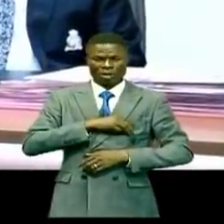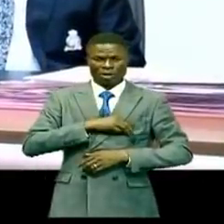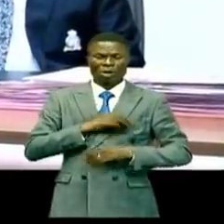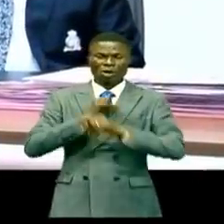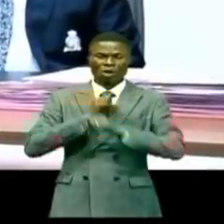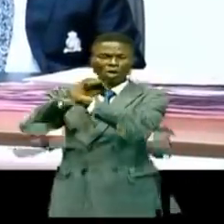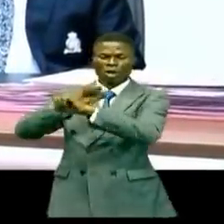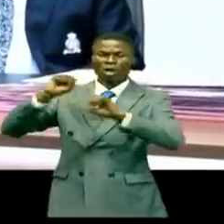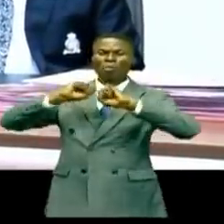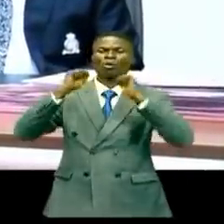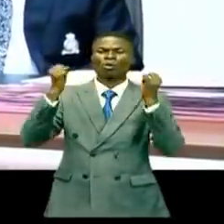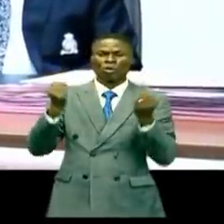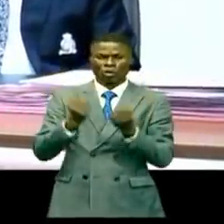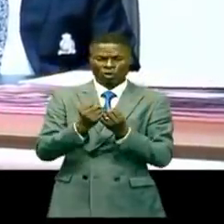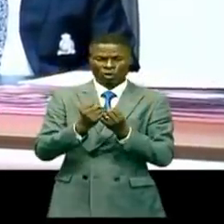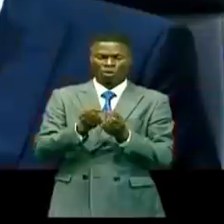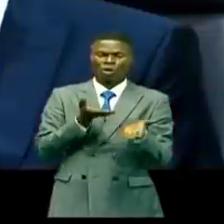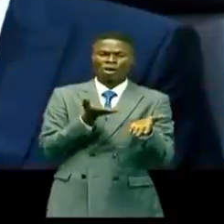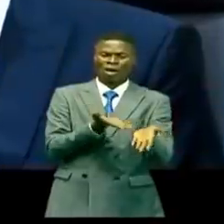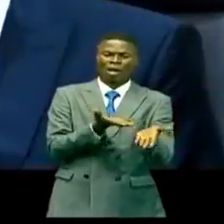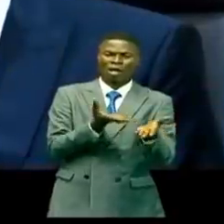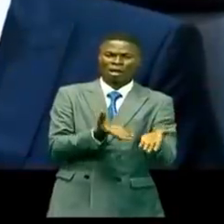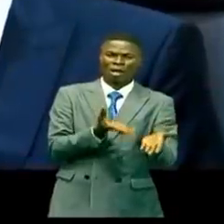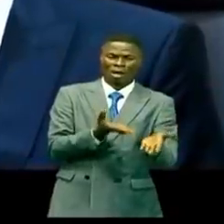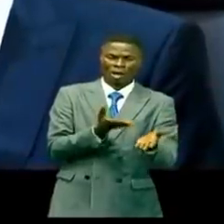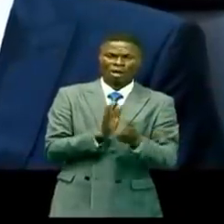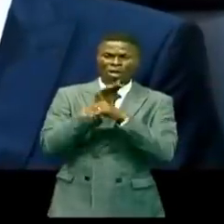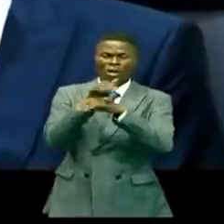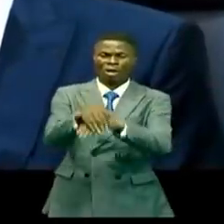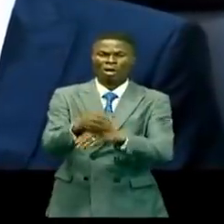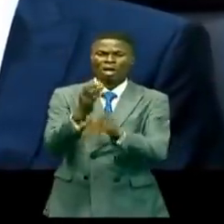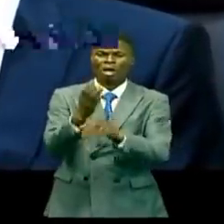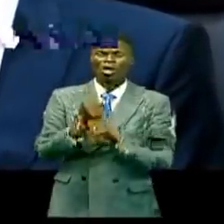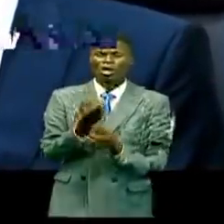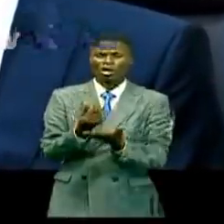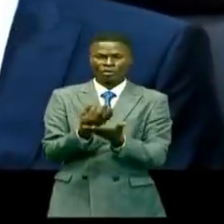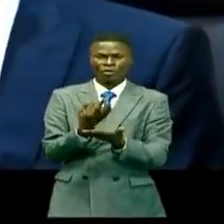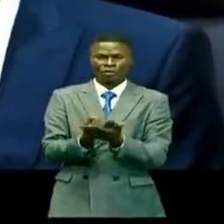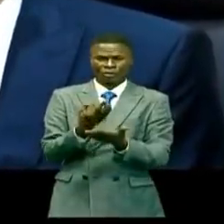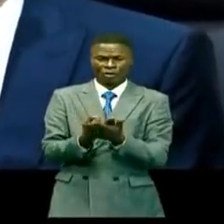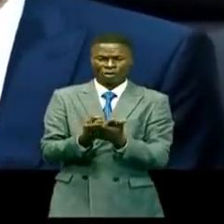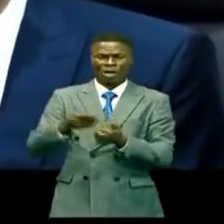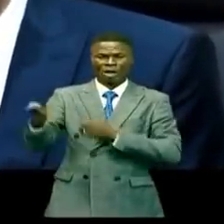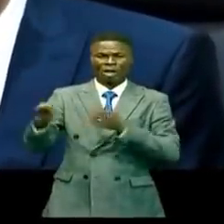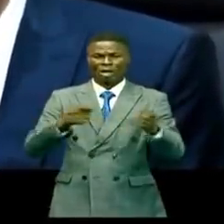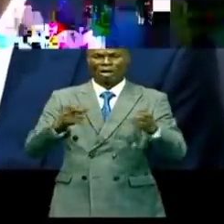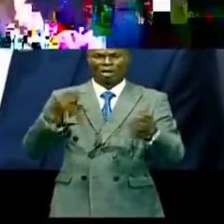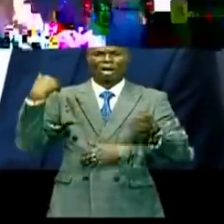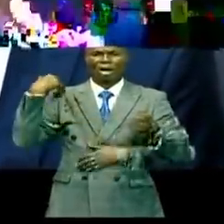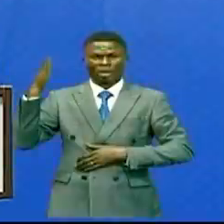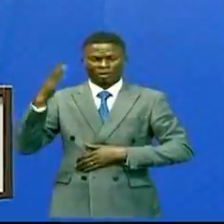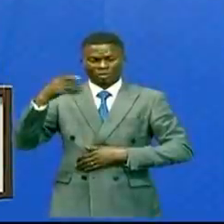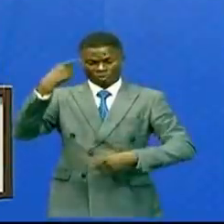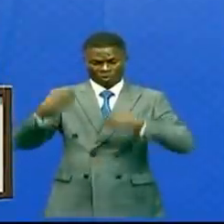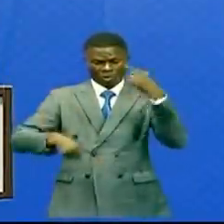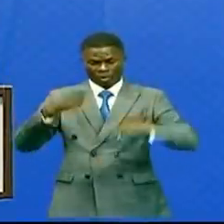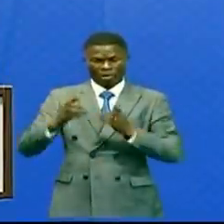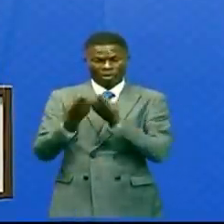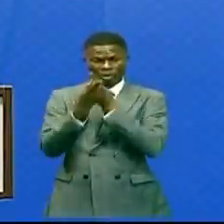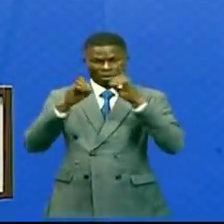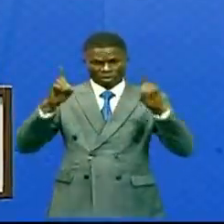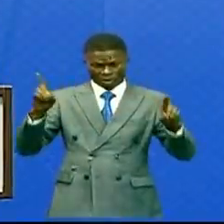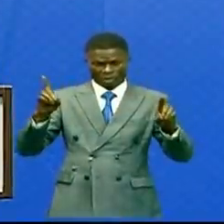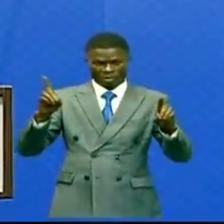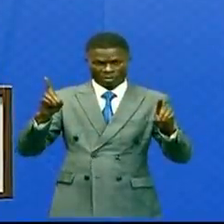protection sociale et une facilitation à l'accès au financement et au marché public. Après débat et